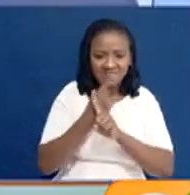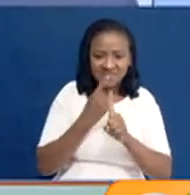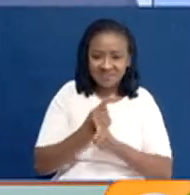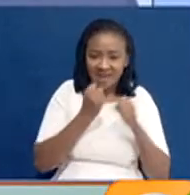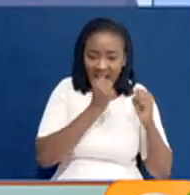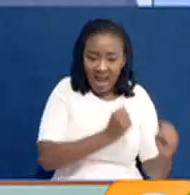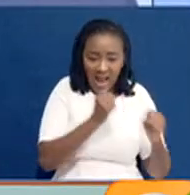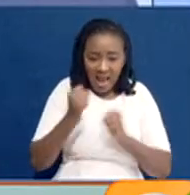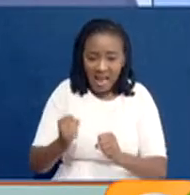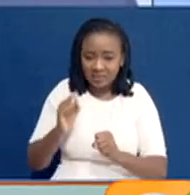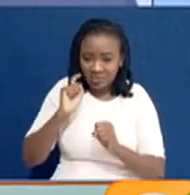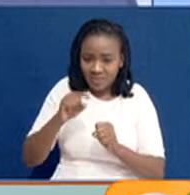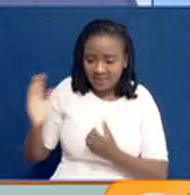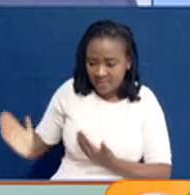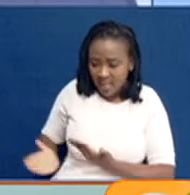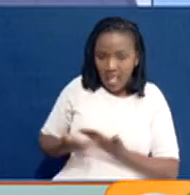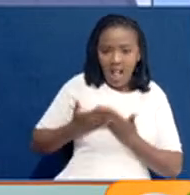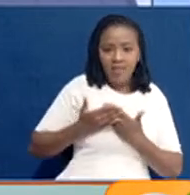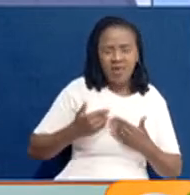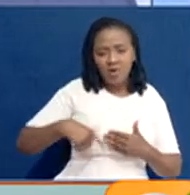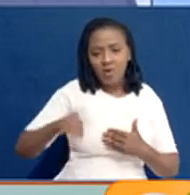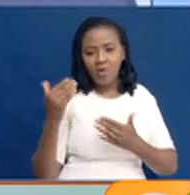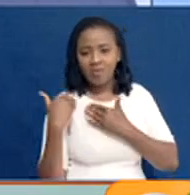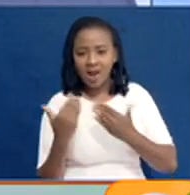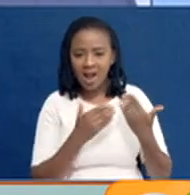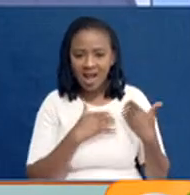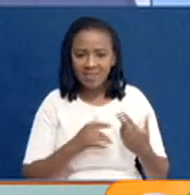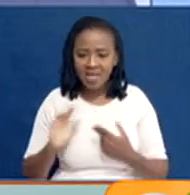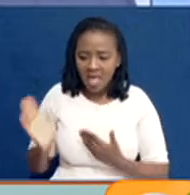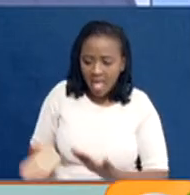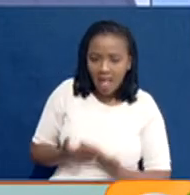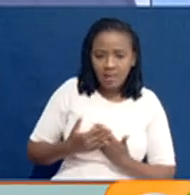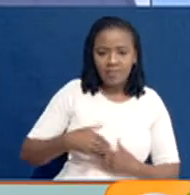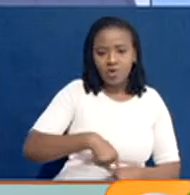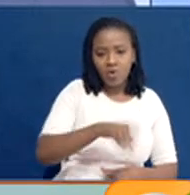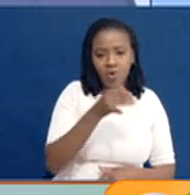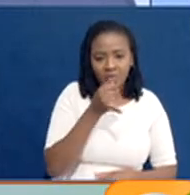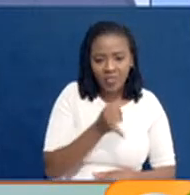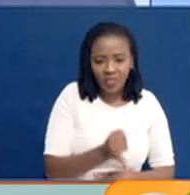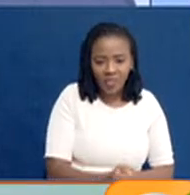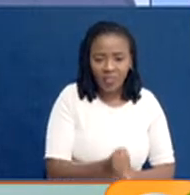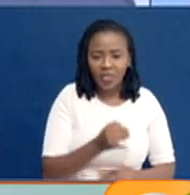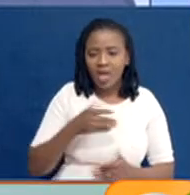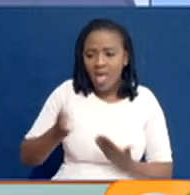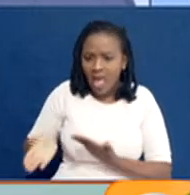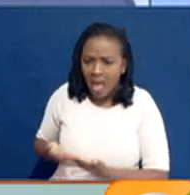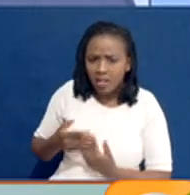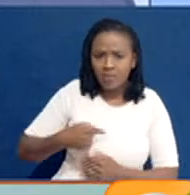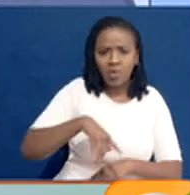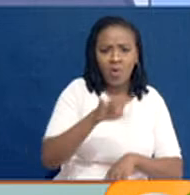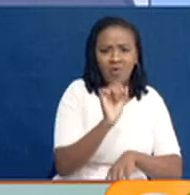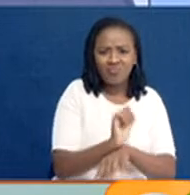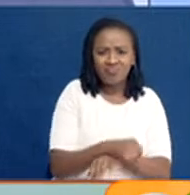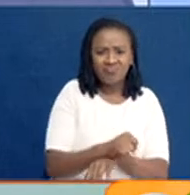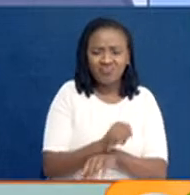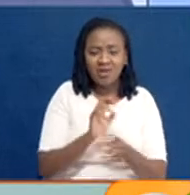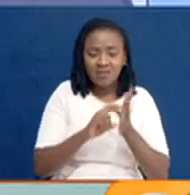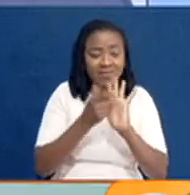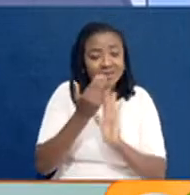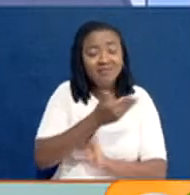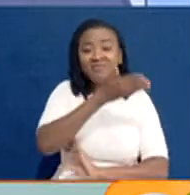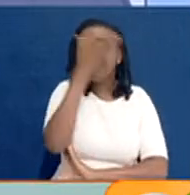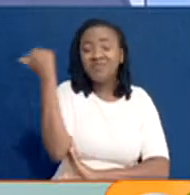usaidizi. Anahitaji usaidizi kuoga, kujisaidia, kwenda msalani. Late stages nafika hapo sasa, huyu mtu haweziweza kufanya